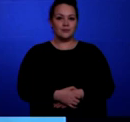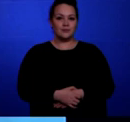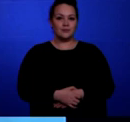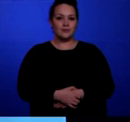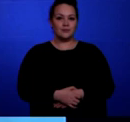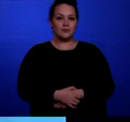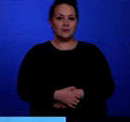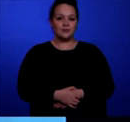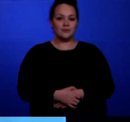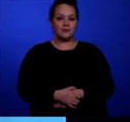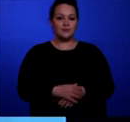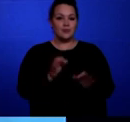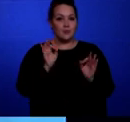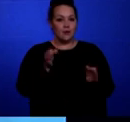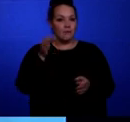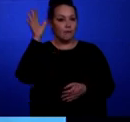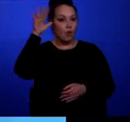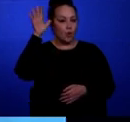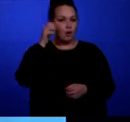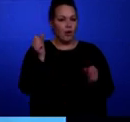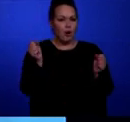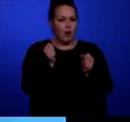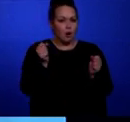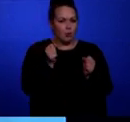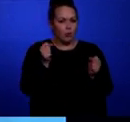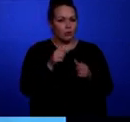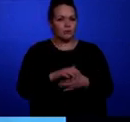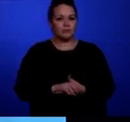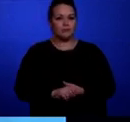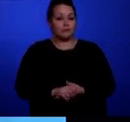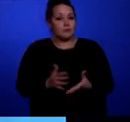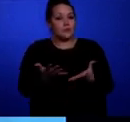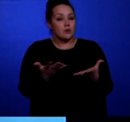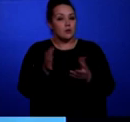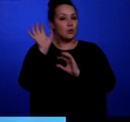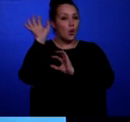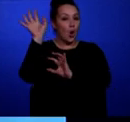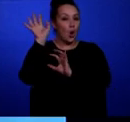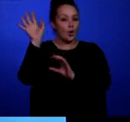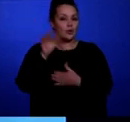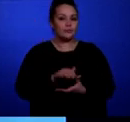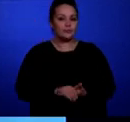Совершенно верно, вода холодная. Какие горы?